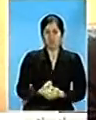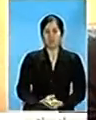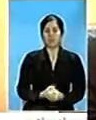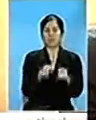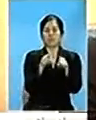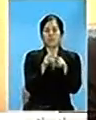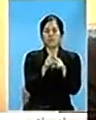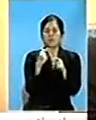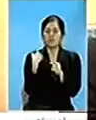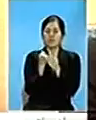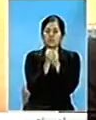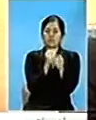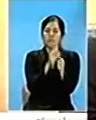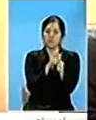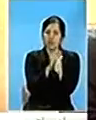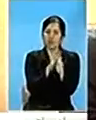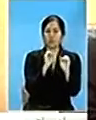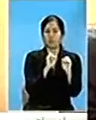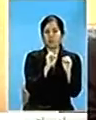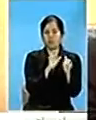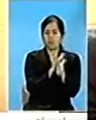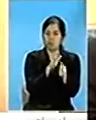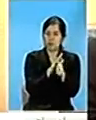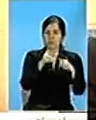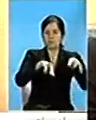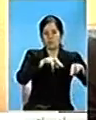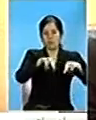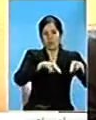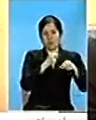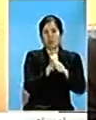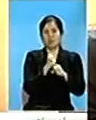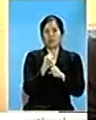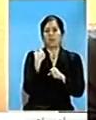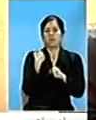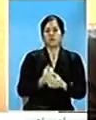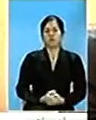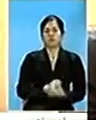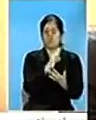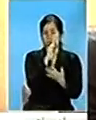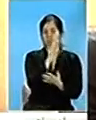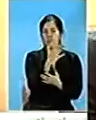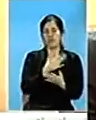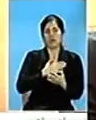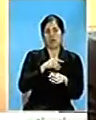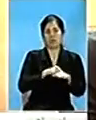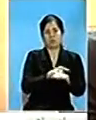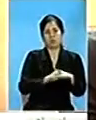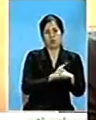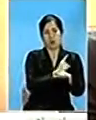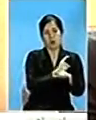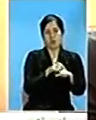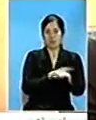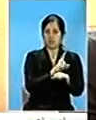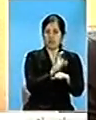พี่เลี้ยงในช่วงต้นในการทำงานมิฉะนั้นเราคงจะต้องเสียเวลามากกว่านี้ในการเริ่มต้นการทำง